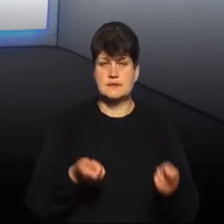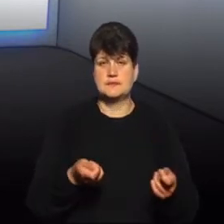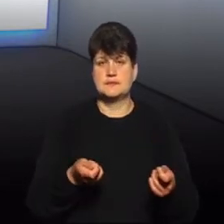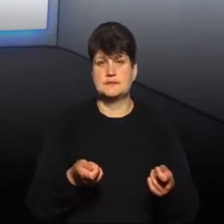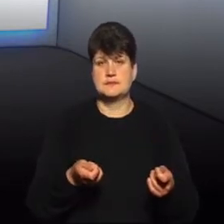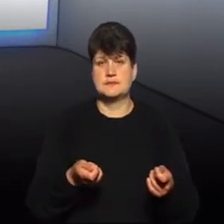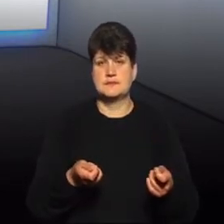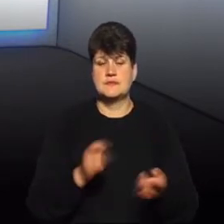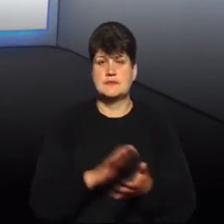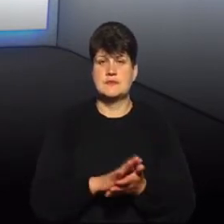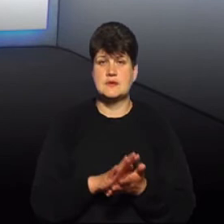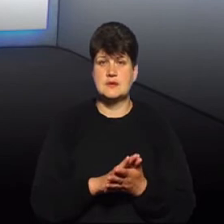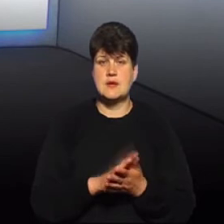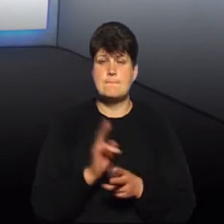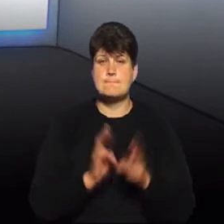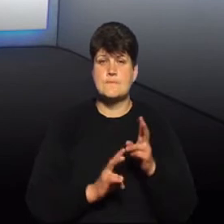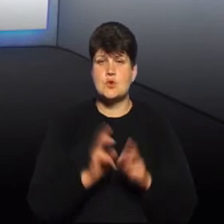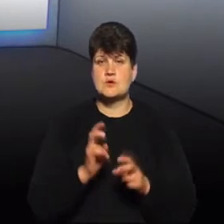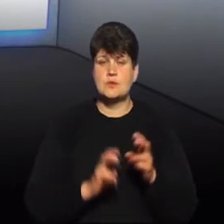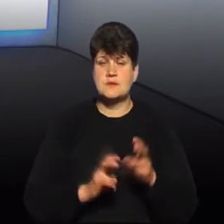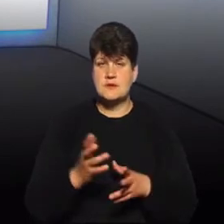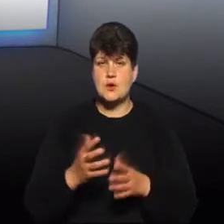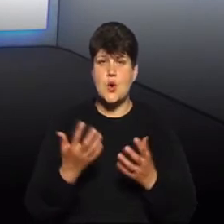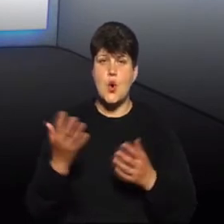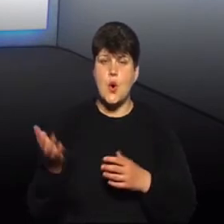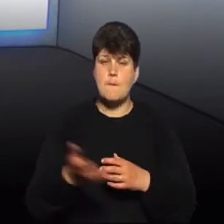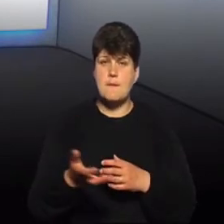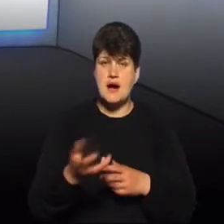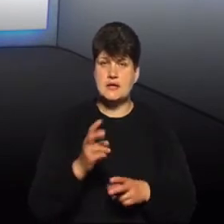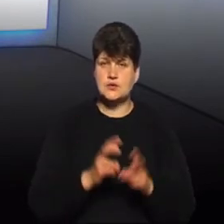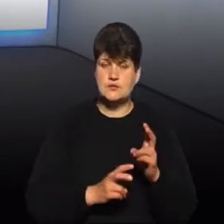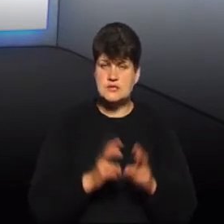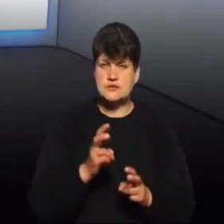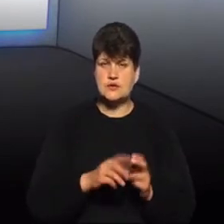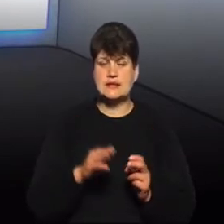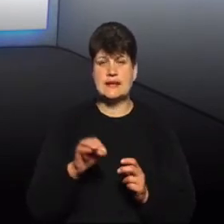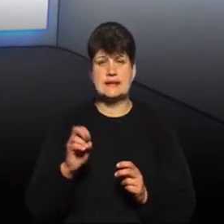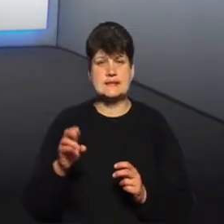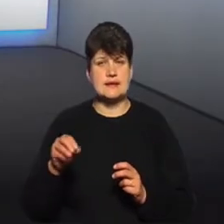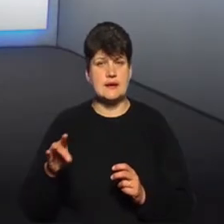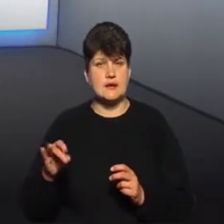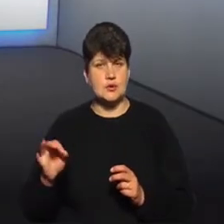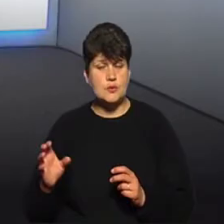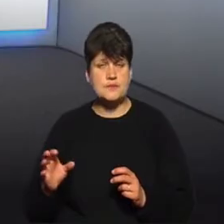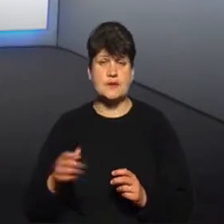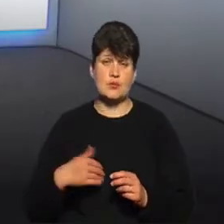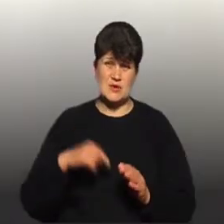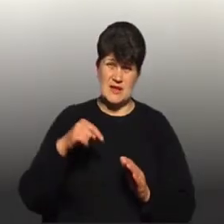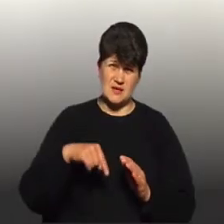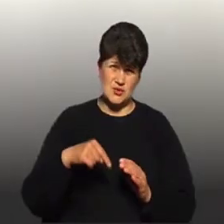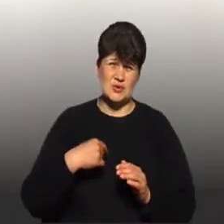з промислових підприємств, так, з комбайнового, з тексерного і так далі. Тому, ну, десь там нанизу, я би, може, так сказала, що є якісь